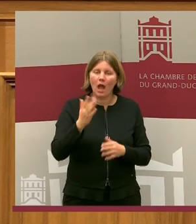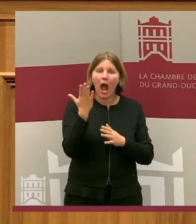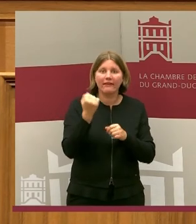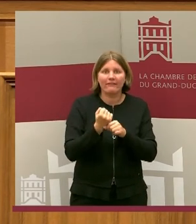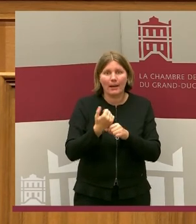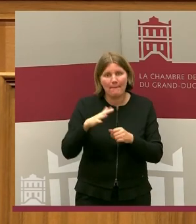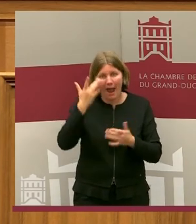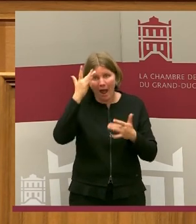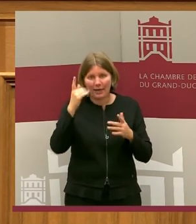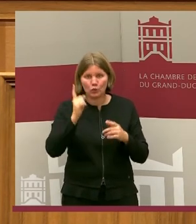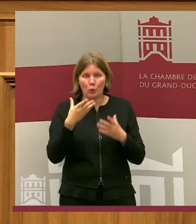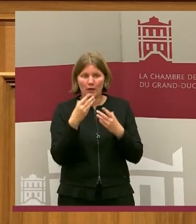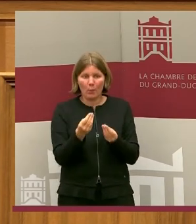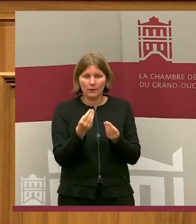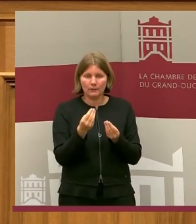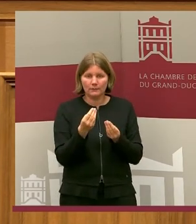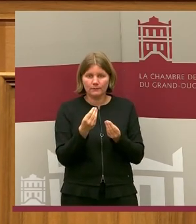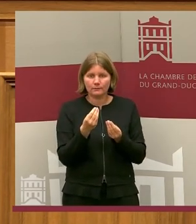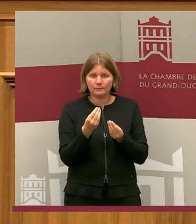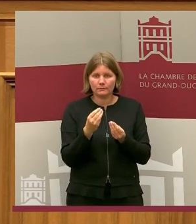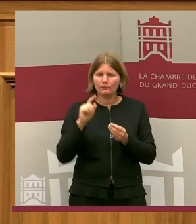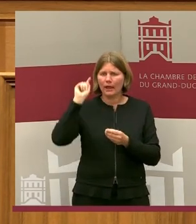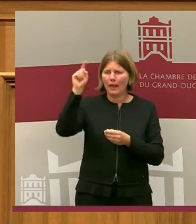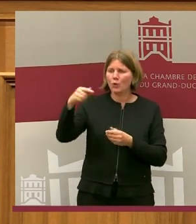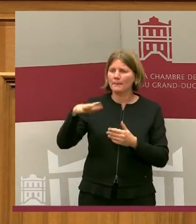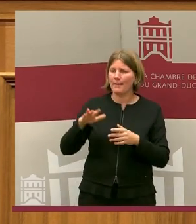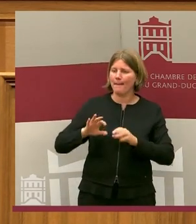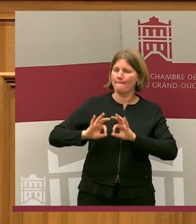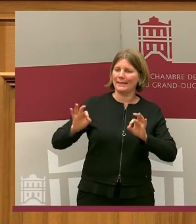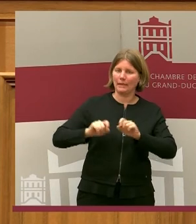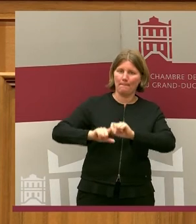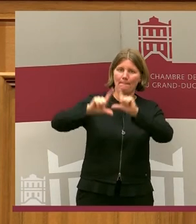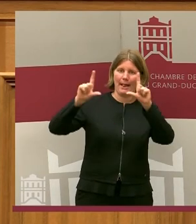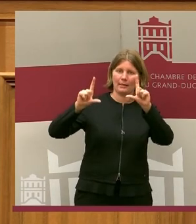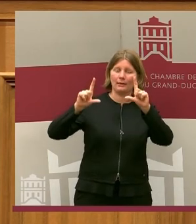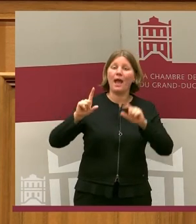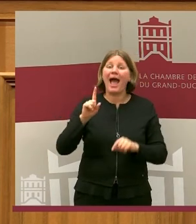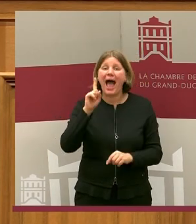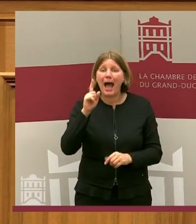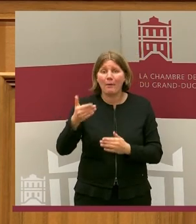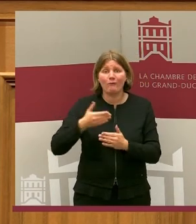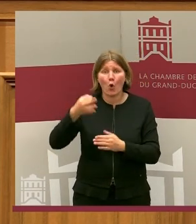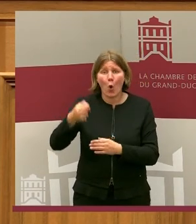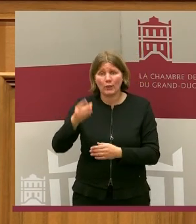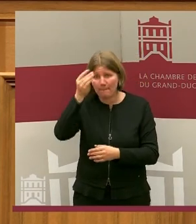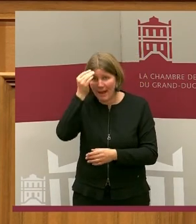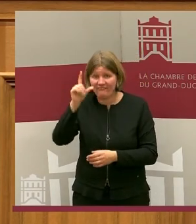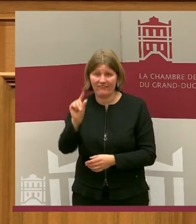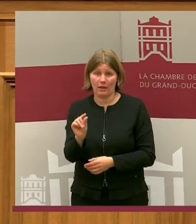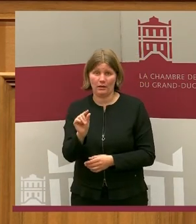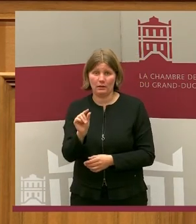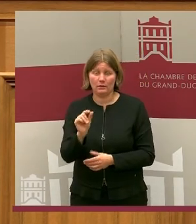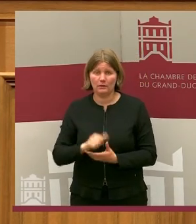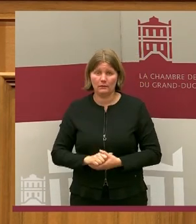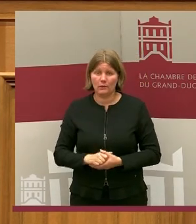große Unerkennung soll kriegen und du baust ein besseres Image soll kriegen, um Terrain mit den aber wenig davon. Noch immer fehlen